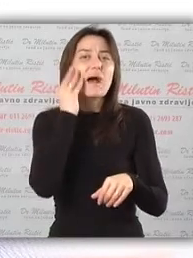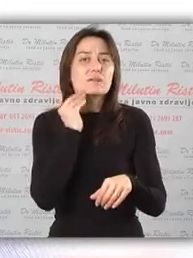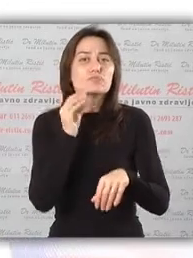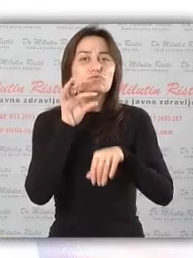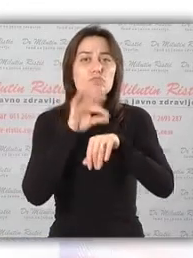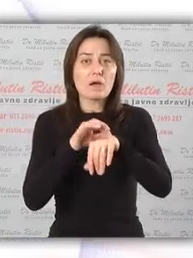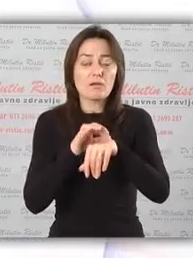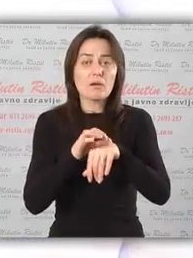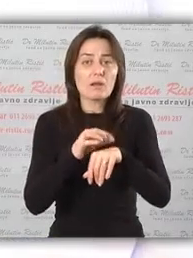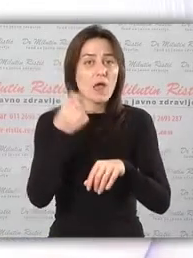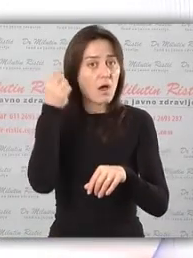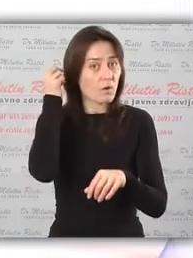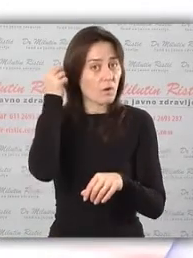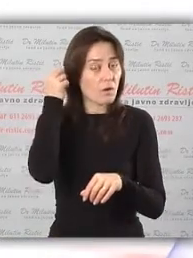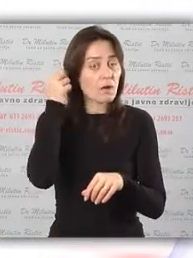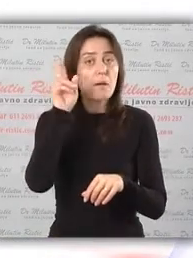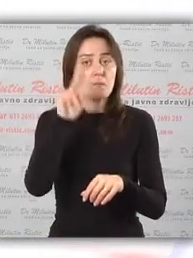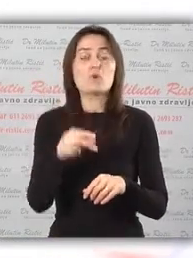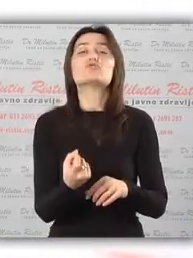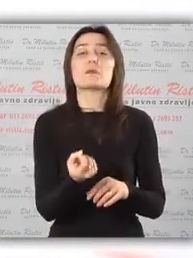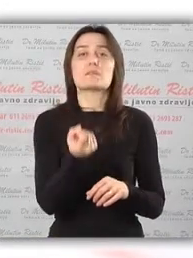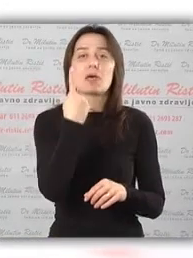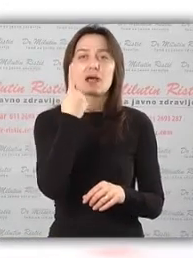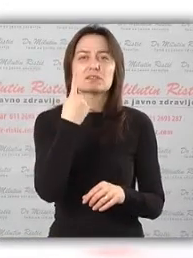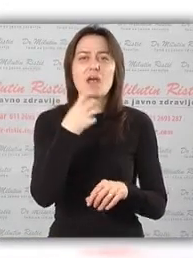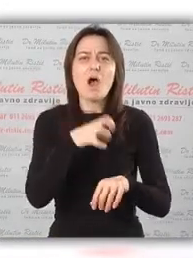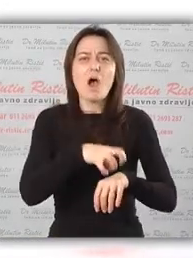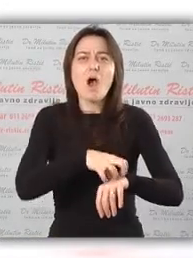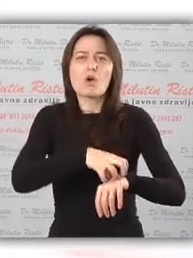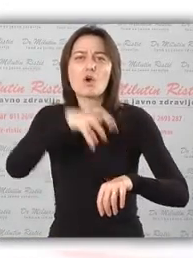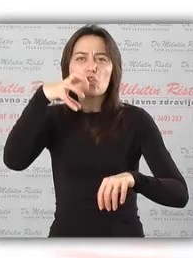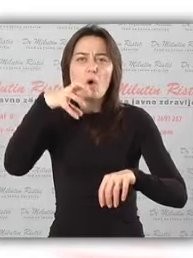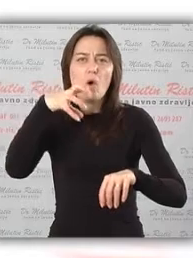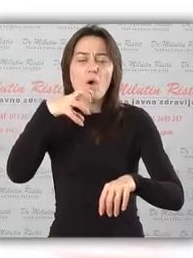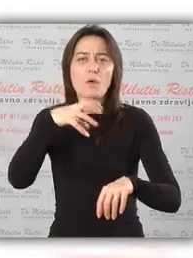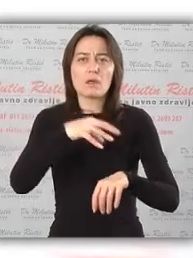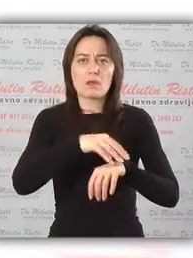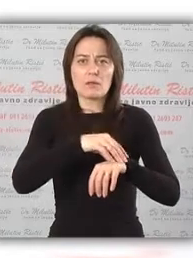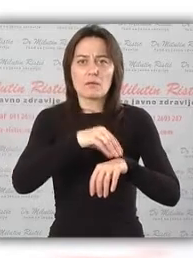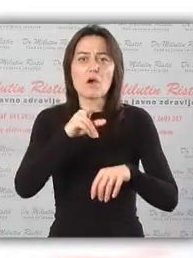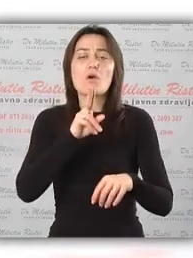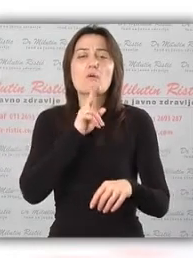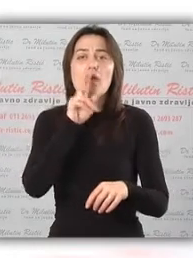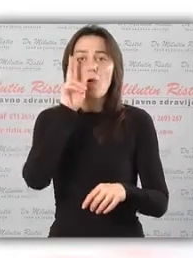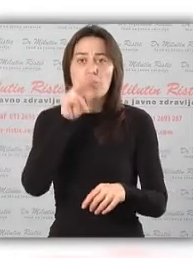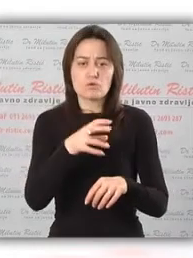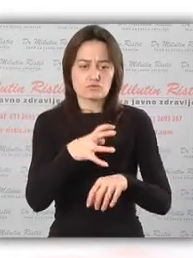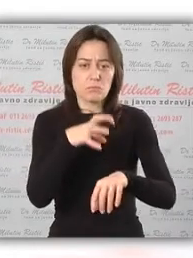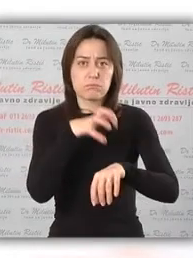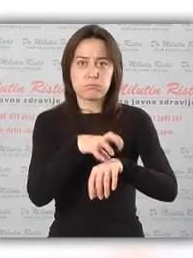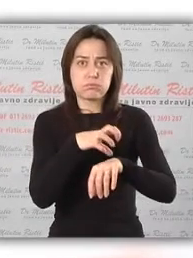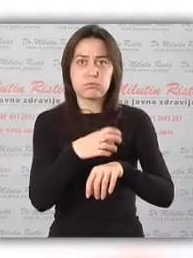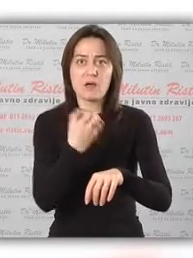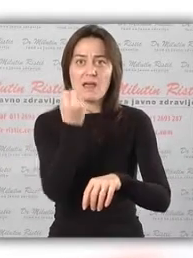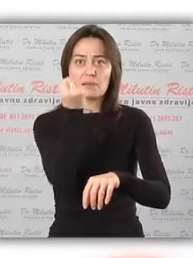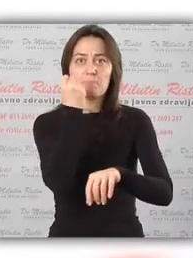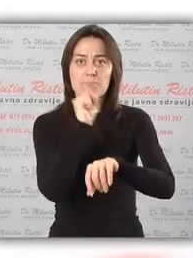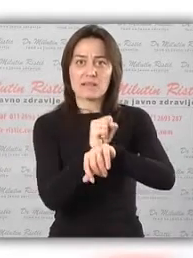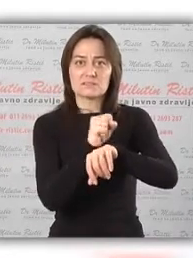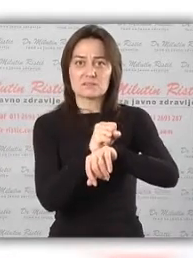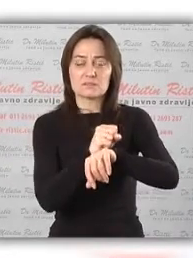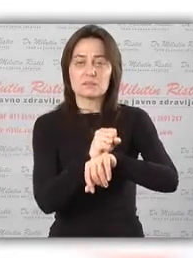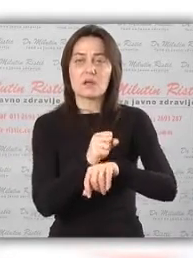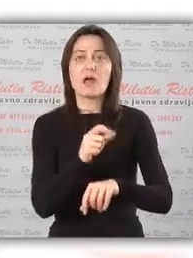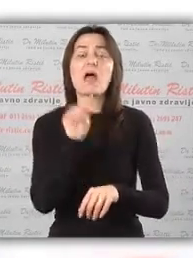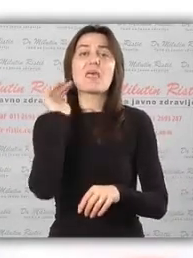masnoćom sa kože u predelu korena dlake, može nastati gnojna šupljina, apces, koji može dostići veličinu i veće